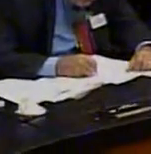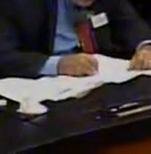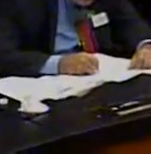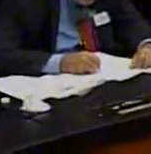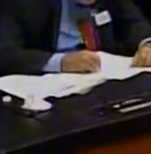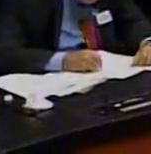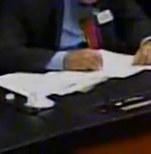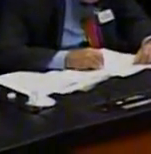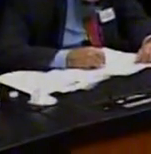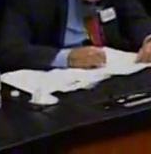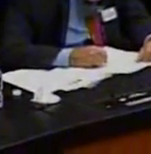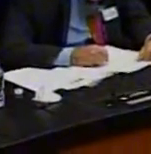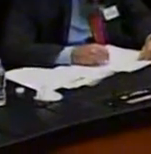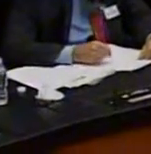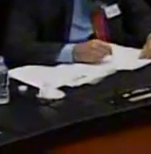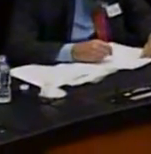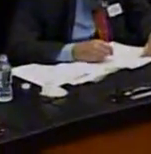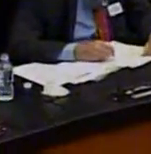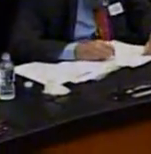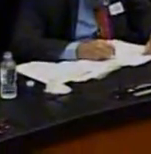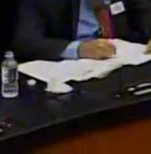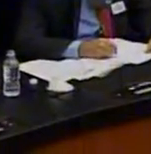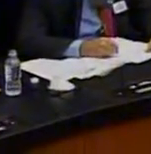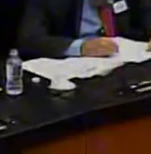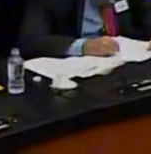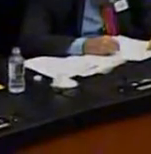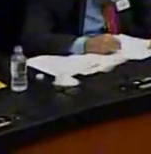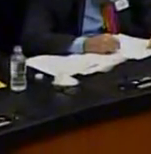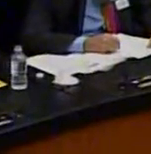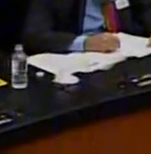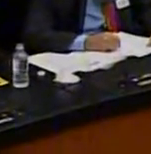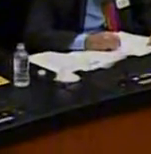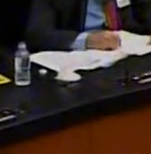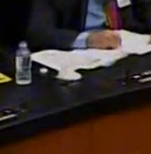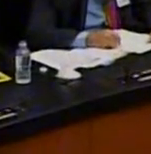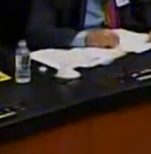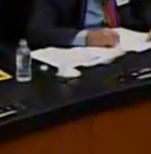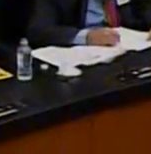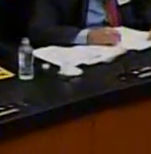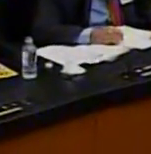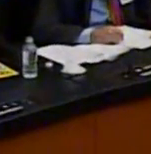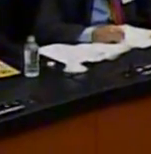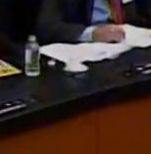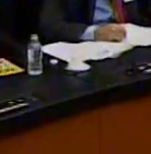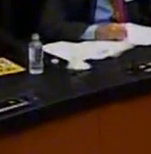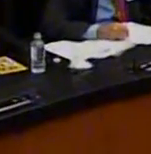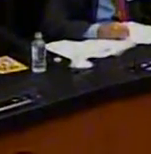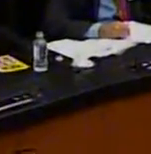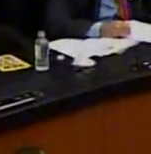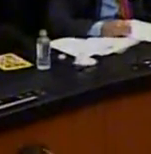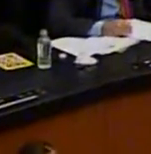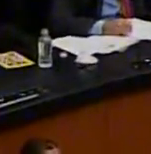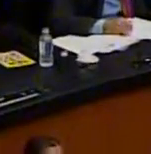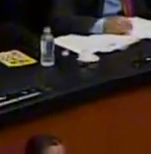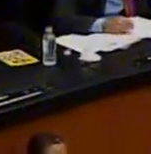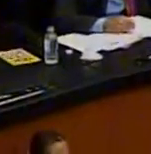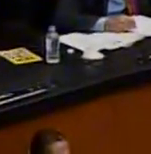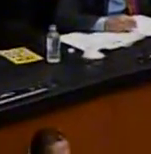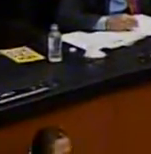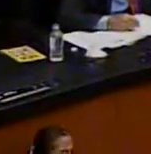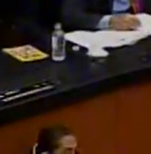petite que par rapport à tous les flux financiers de l'économie réelle, elle est quasiment imperceptible. Par contre, on peut s'attendre